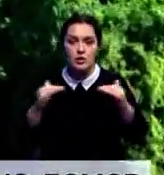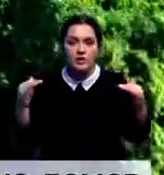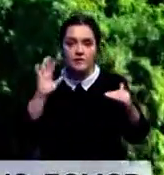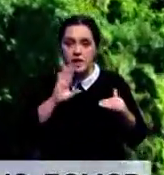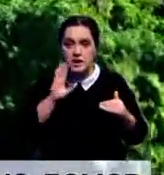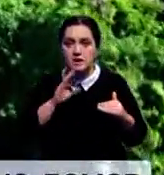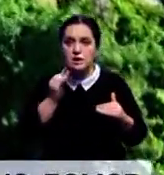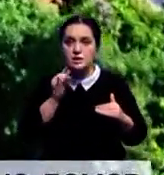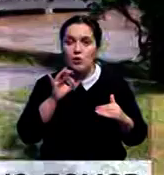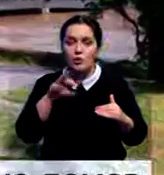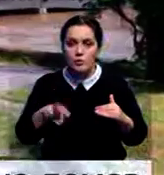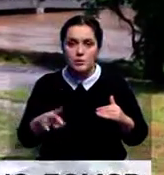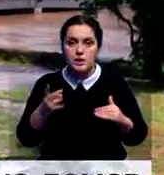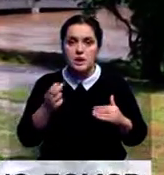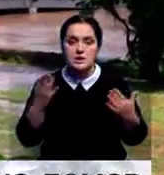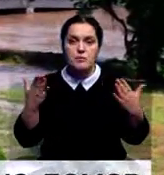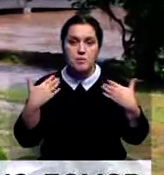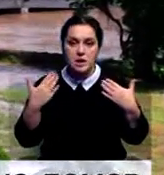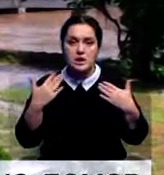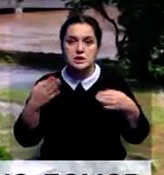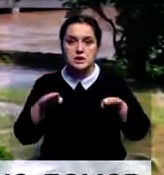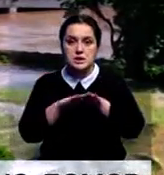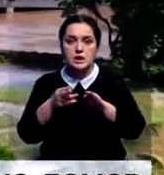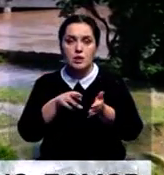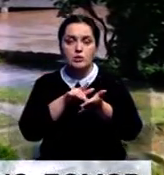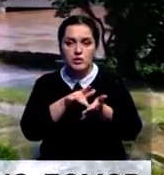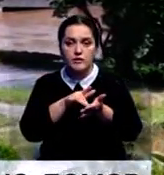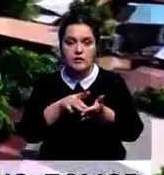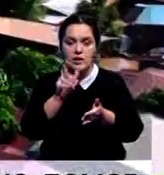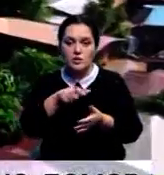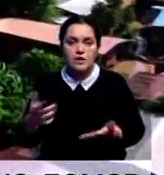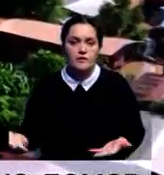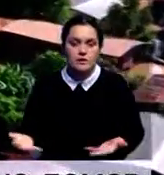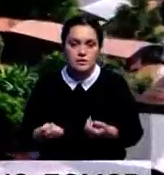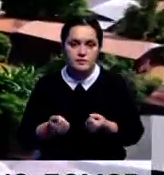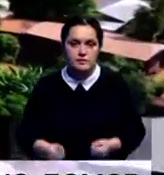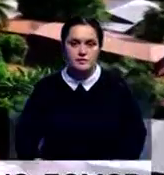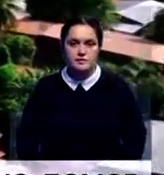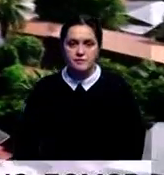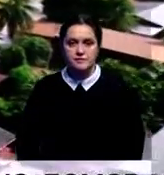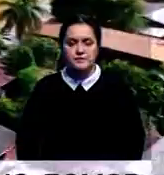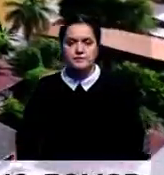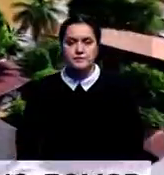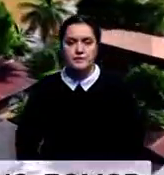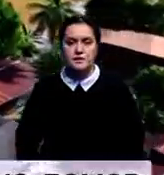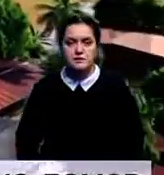воды в реке Йом. Национальные парки и водопады закрыли для туристов, жителей эвакуируют.